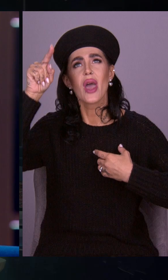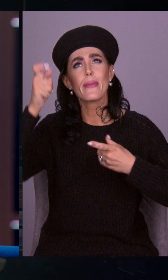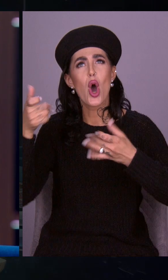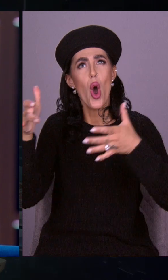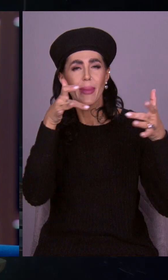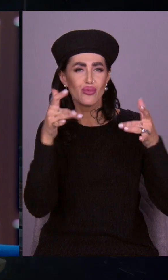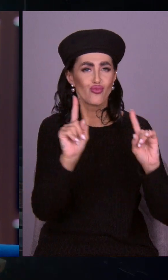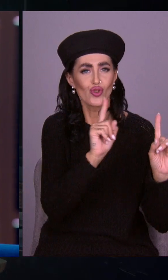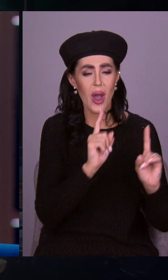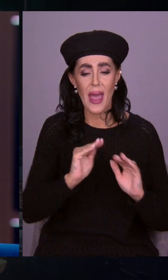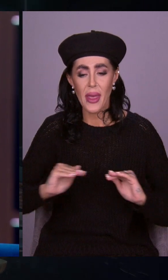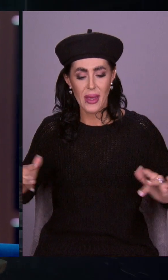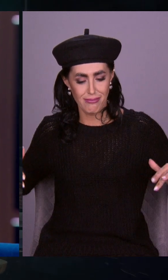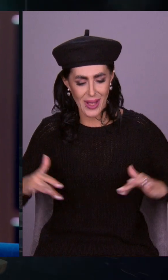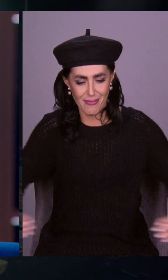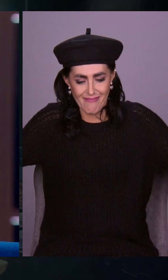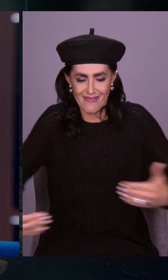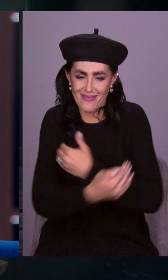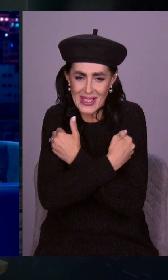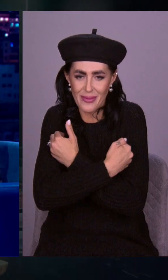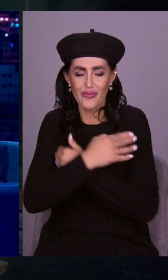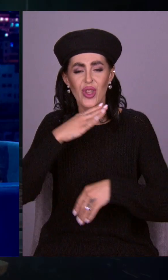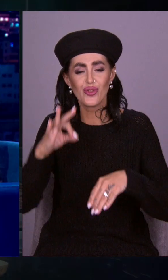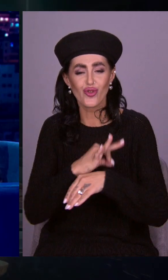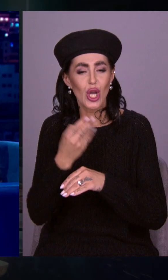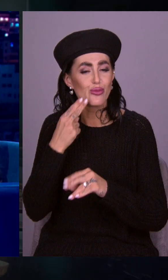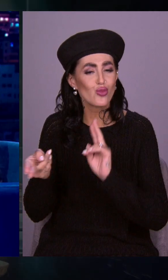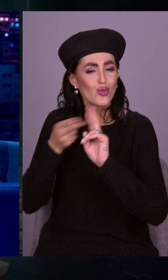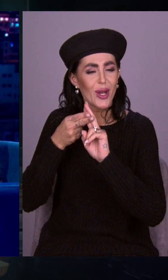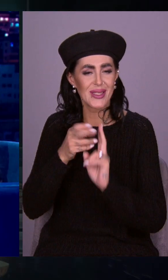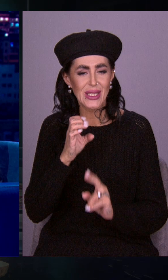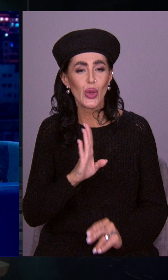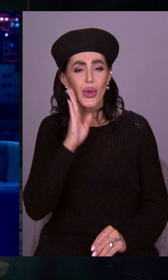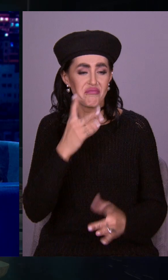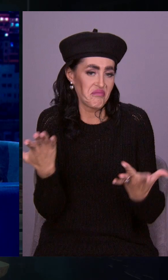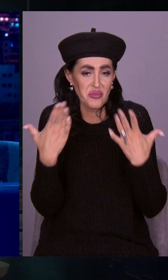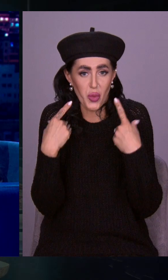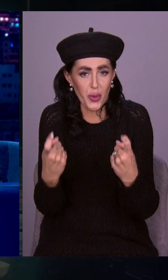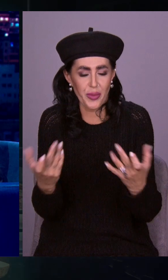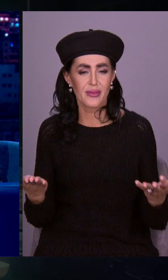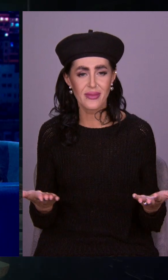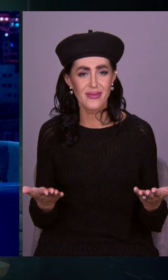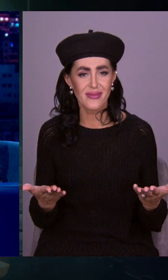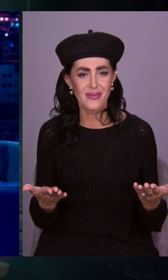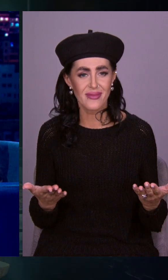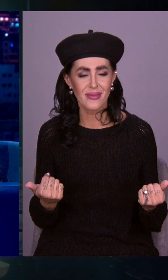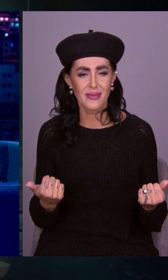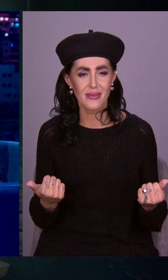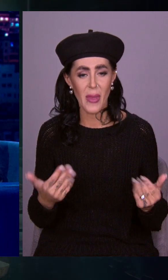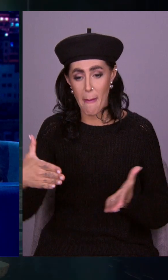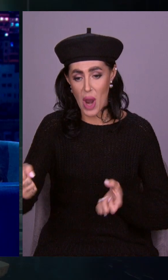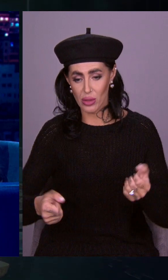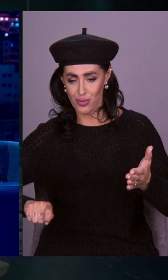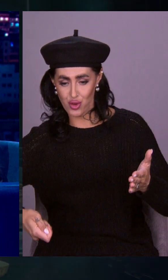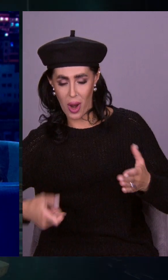одно є. Знає. Діти прибігли, обійняли, клас, дружина поцьомала зранку, все, супер, не знаю. Машина